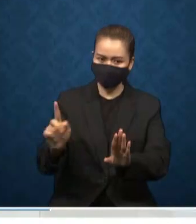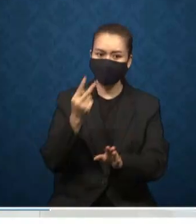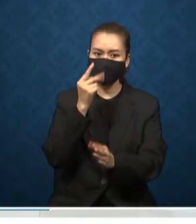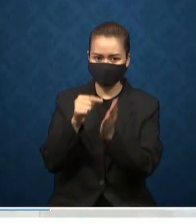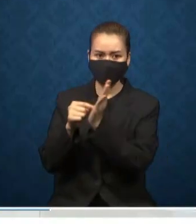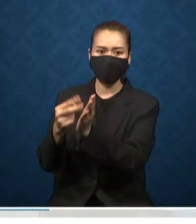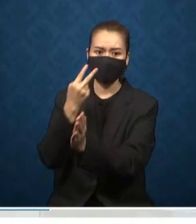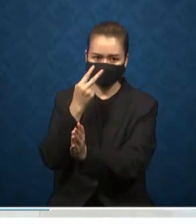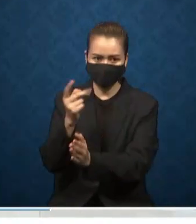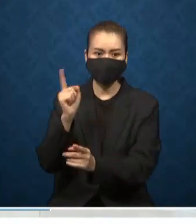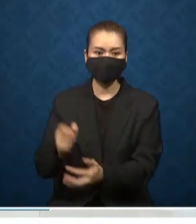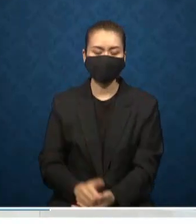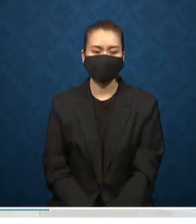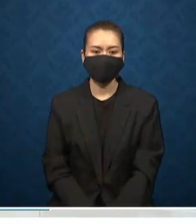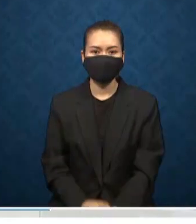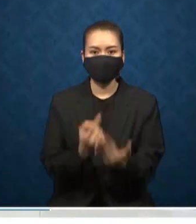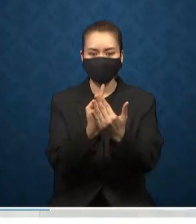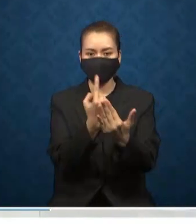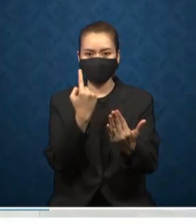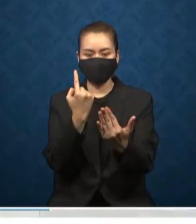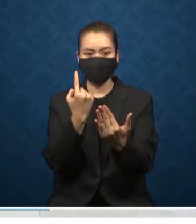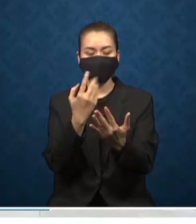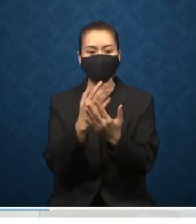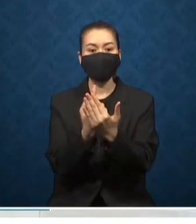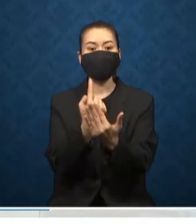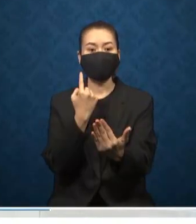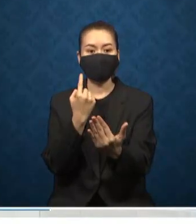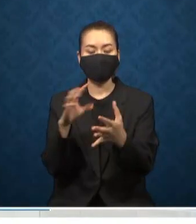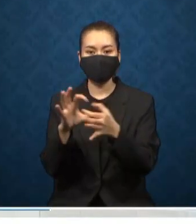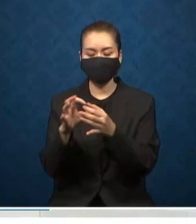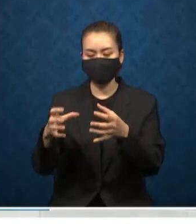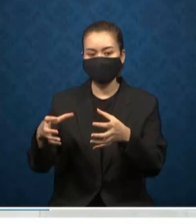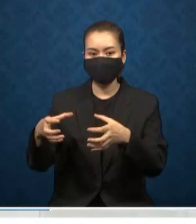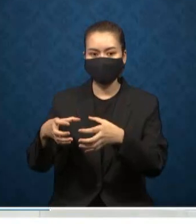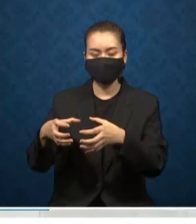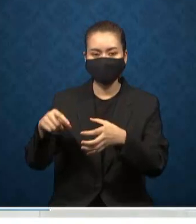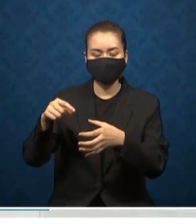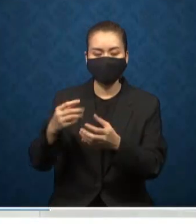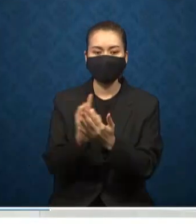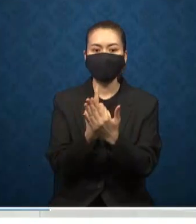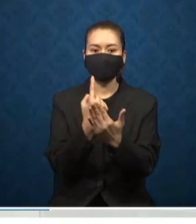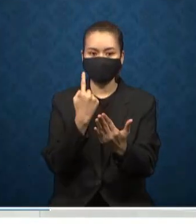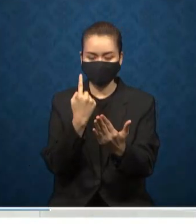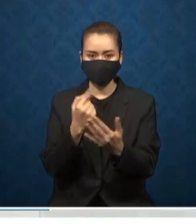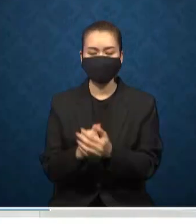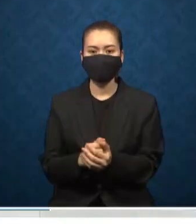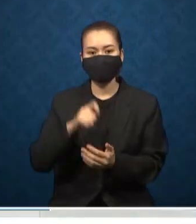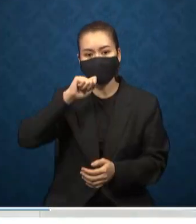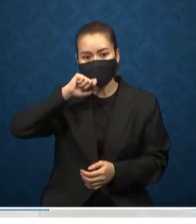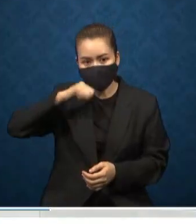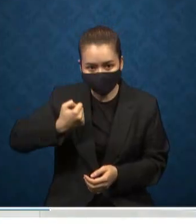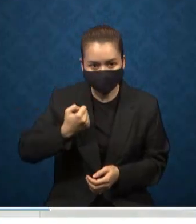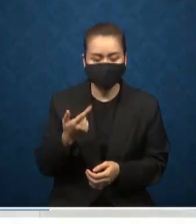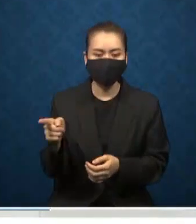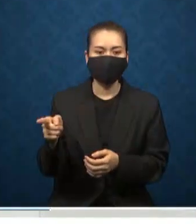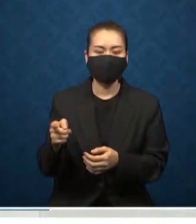ของจากกรรมาธิการนะครับทั้งถ้าเป็นผู้แทนจากสำนักงานอ้อยน้ำตาลทรายนะครับและก็สำนักกฤษฎีการวมทั้งดร.วิโรจน์ นรน